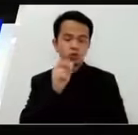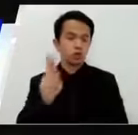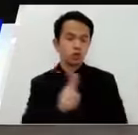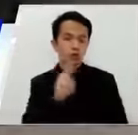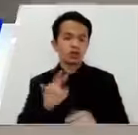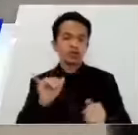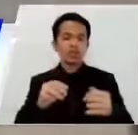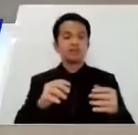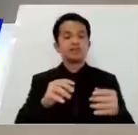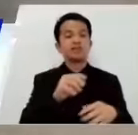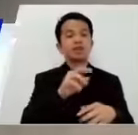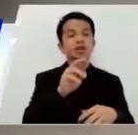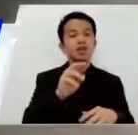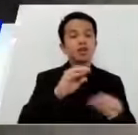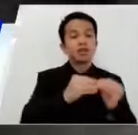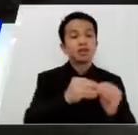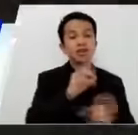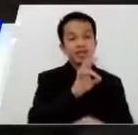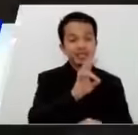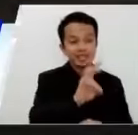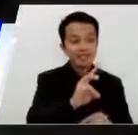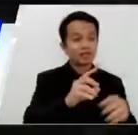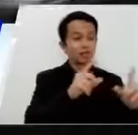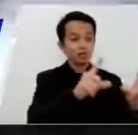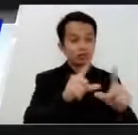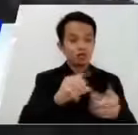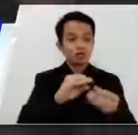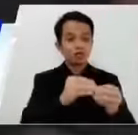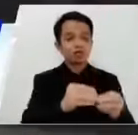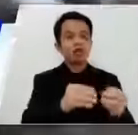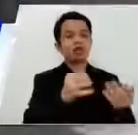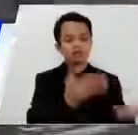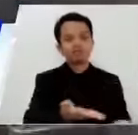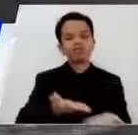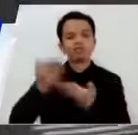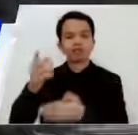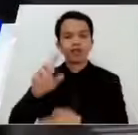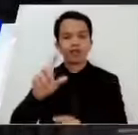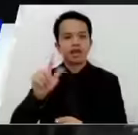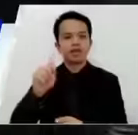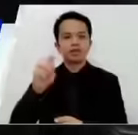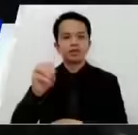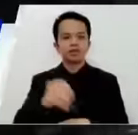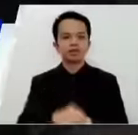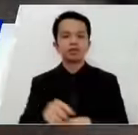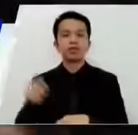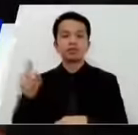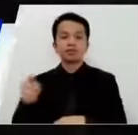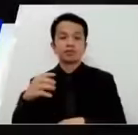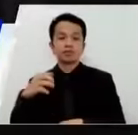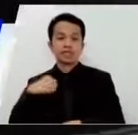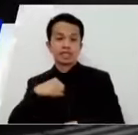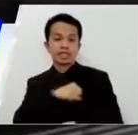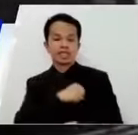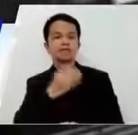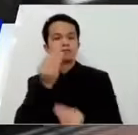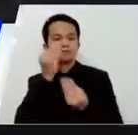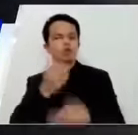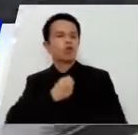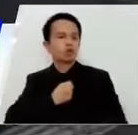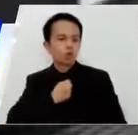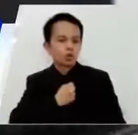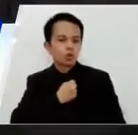sangkot sa insidente, isusuko na raw sa LTO. Humingi rin siya ng paumanhin sa publiko at sa kanyang